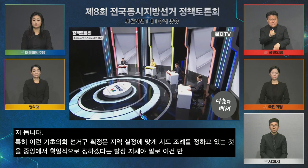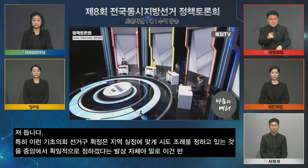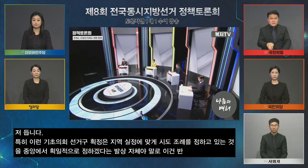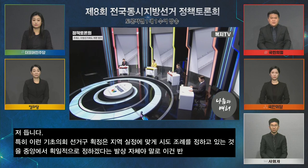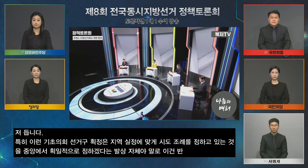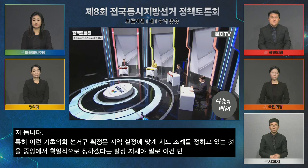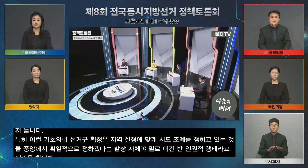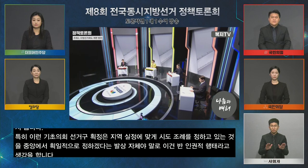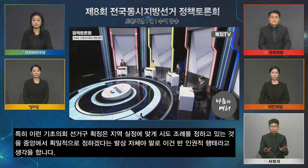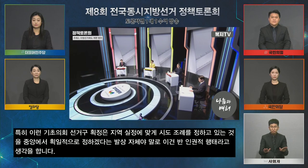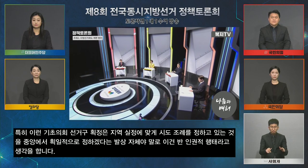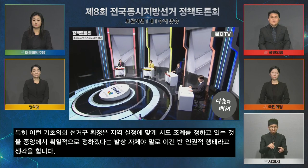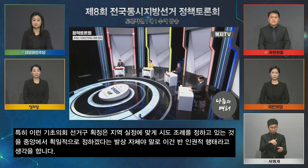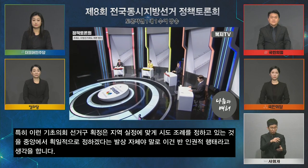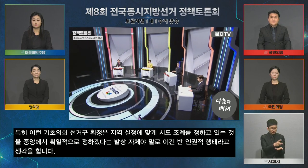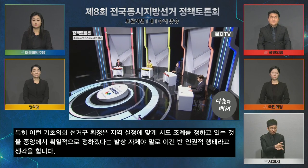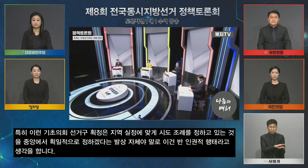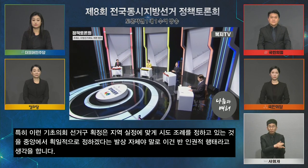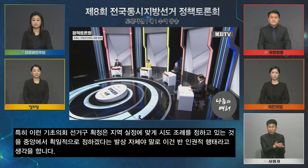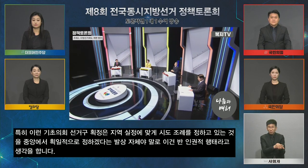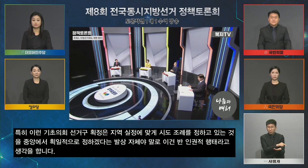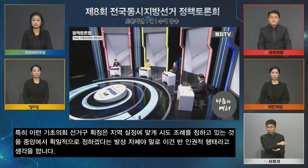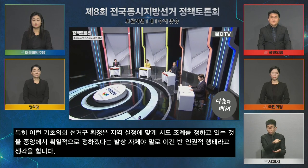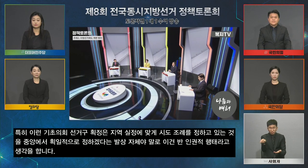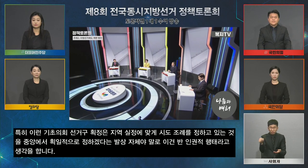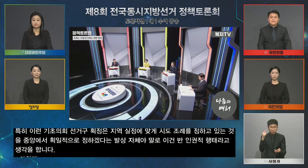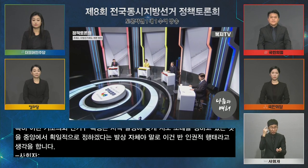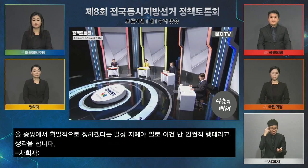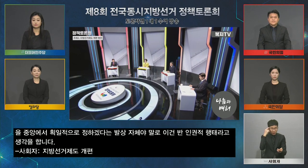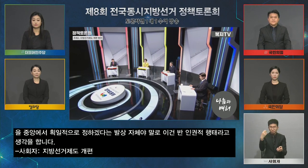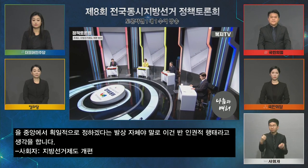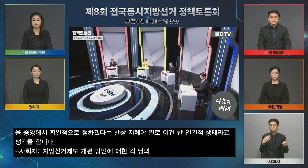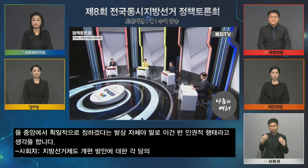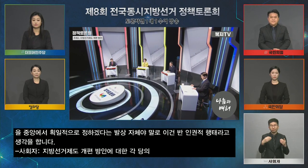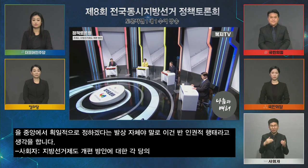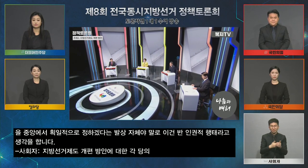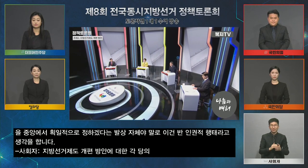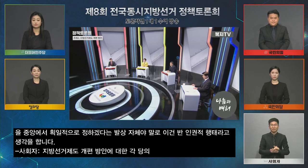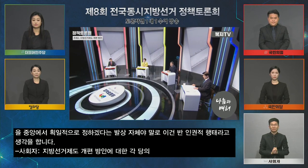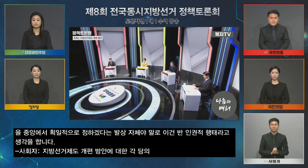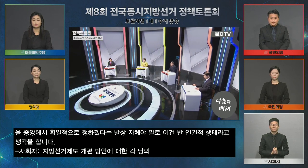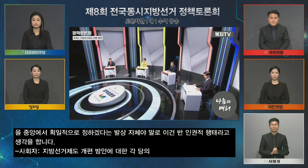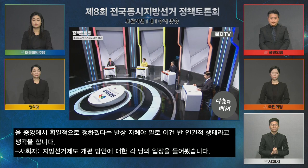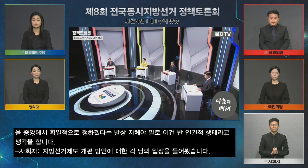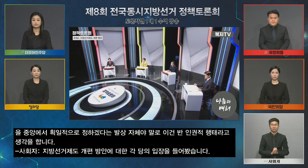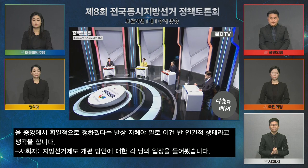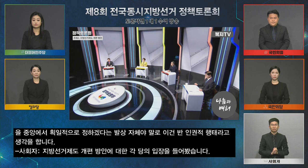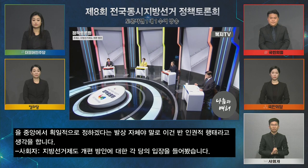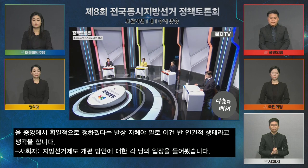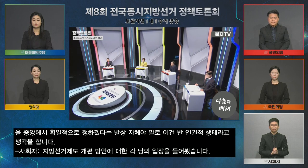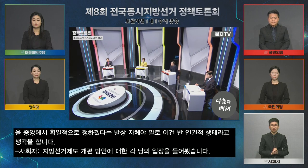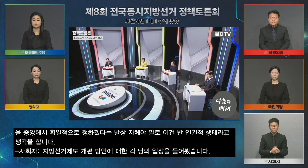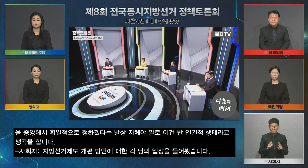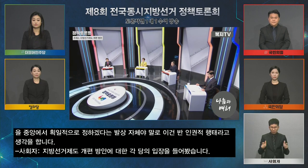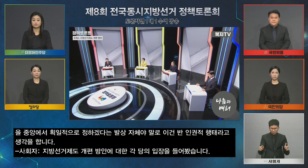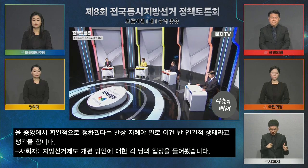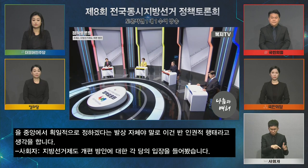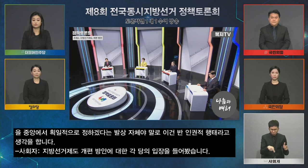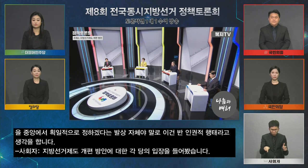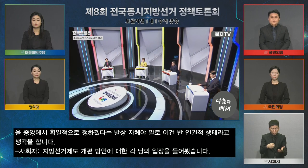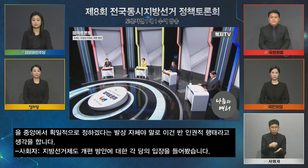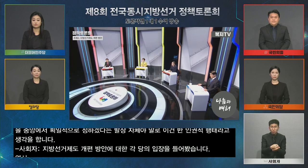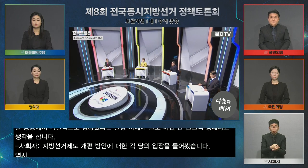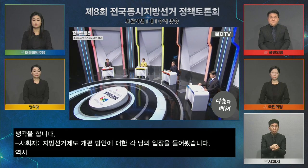지방선거제도 개편 방안에 대한 각 당의 입장을 들어봤습니다. 역시 중대선거구제 개편과 관련해서는